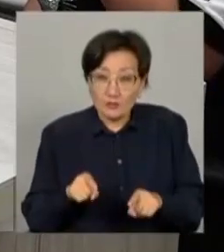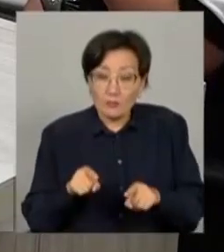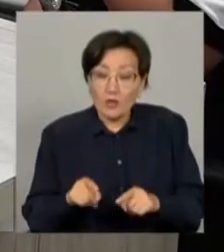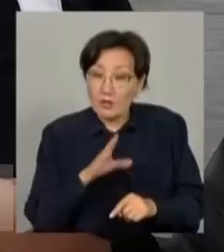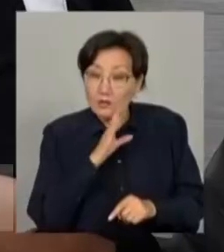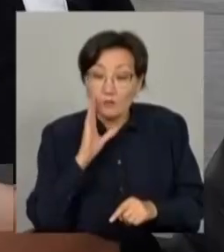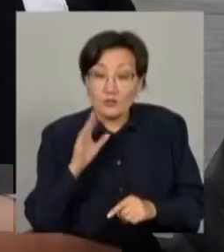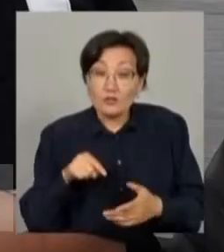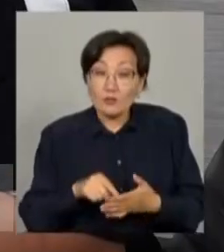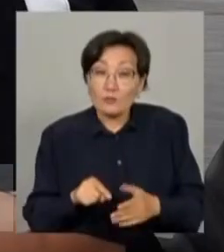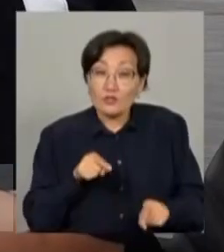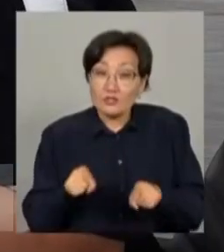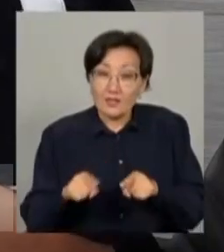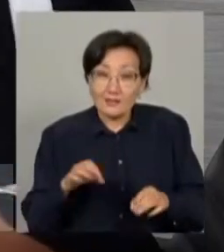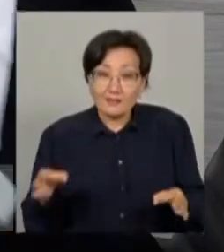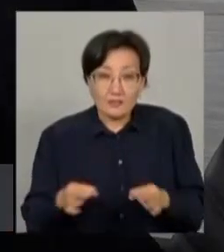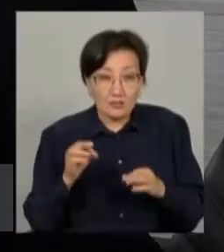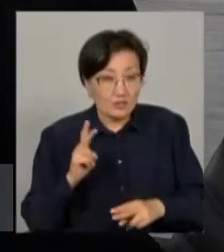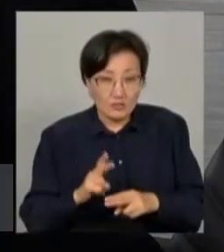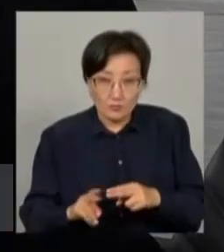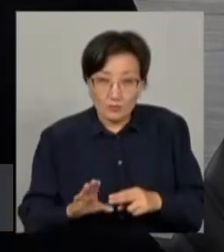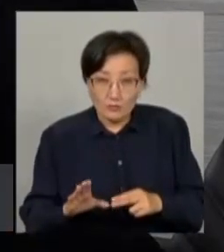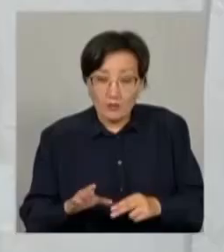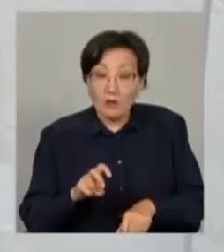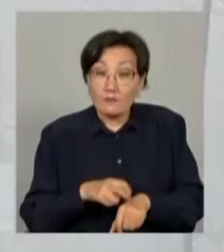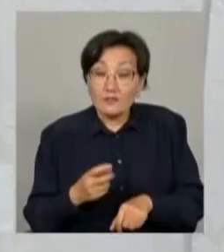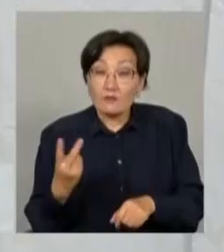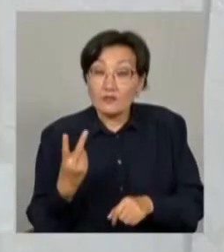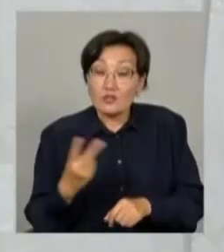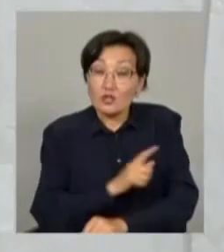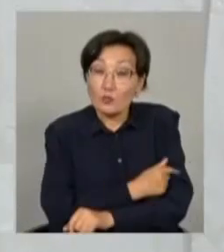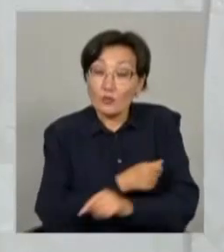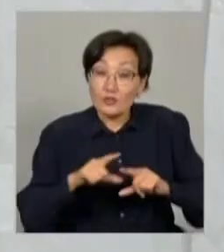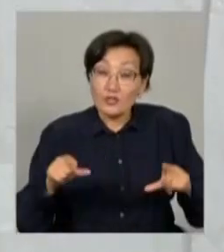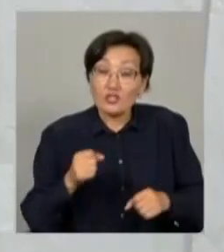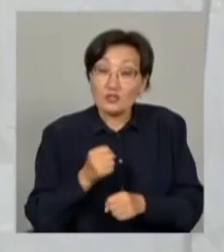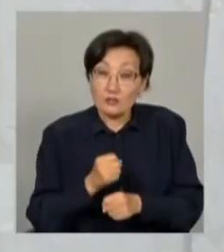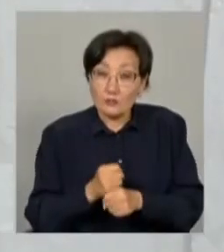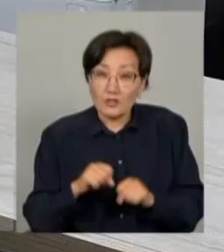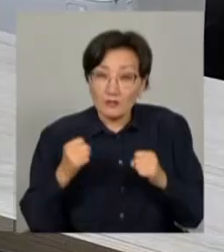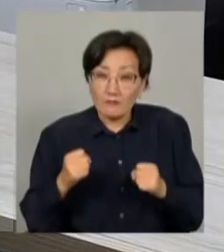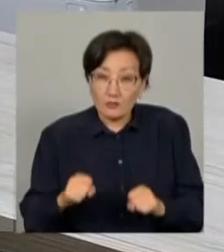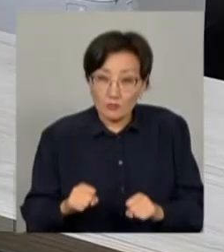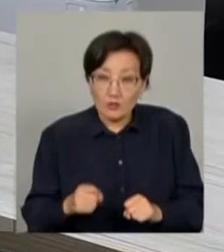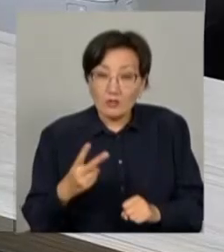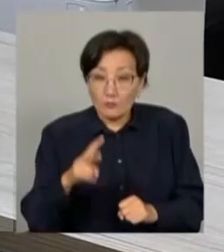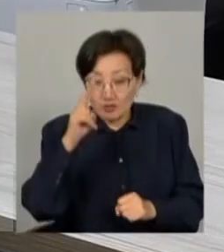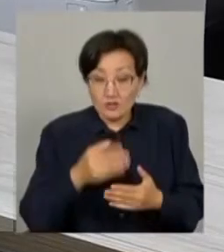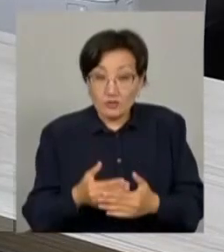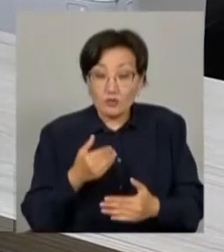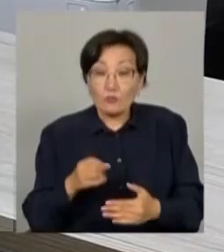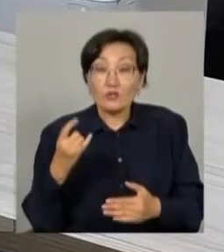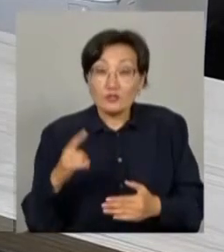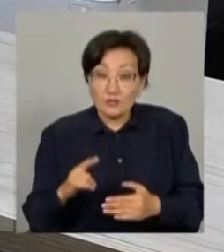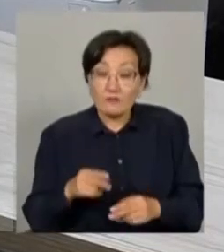матери, казалось, что судороги никогда не прекратятся. Но врачи 2-й детской горбольницы сделали невозможное. 2 месяца назад